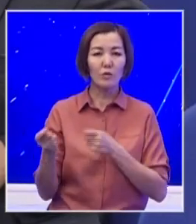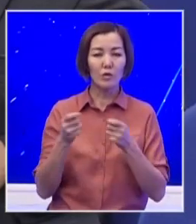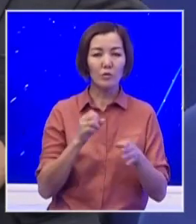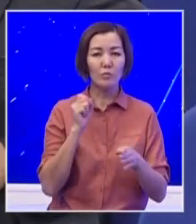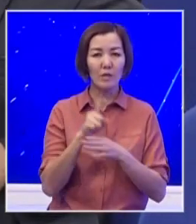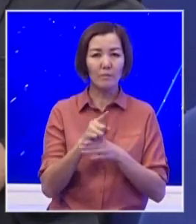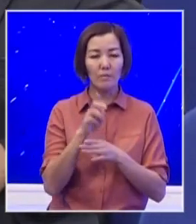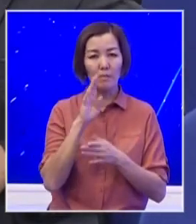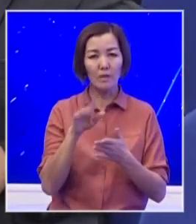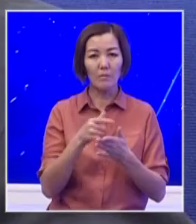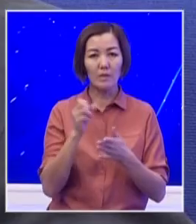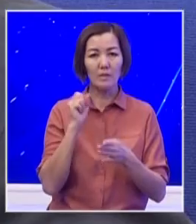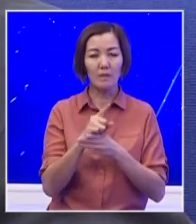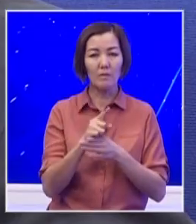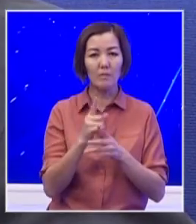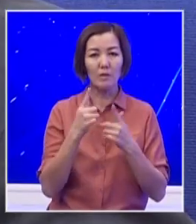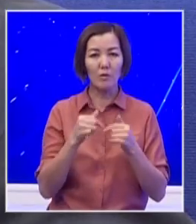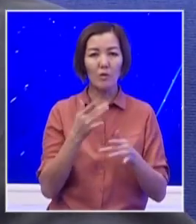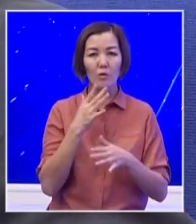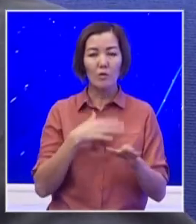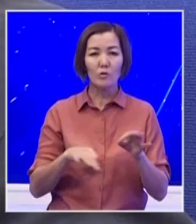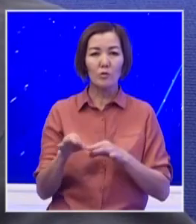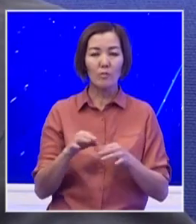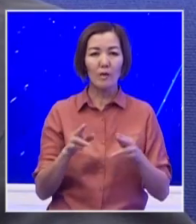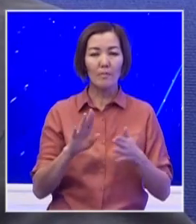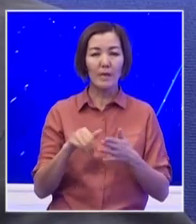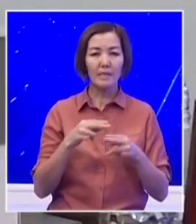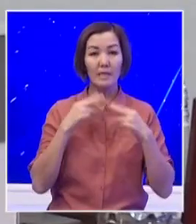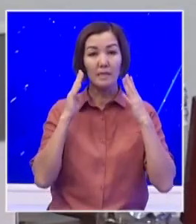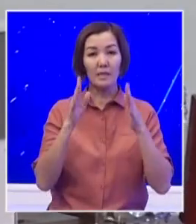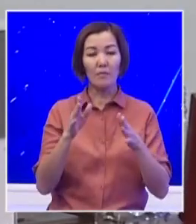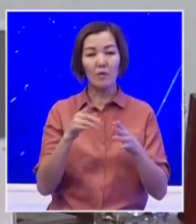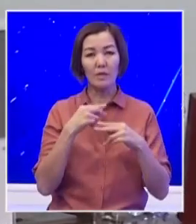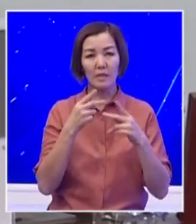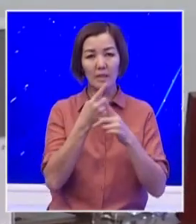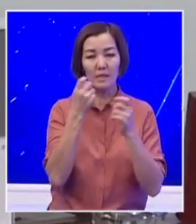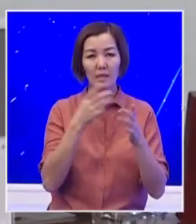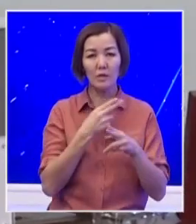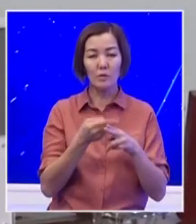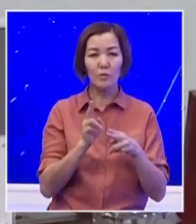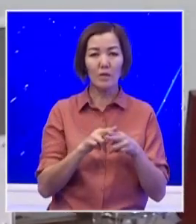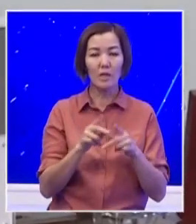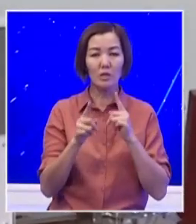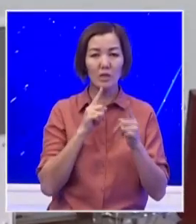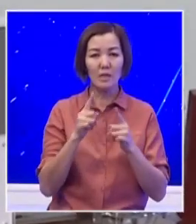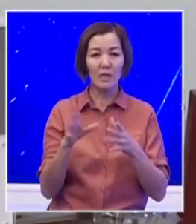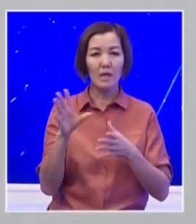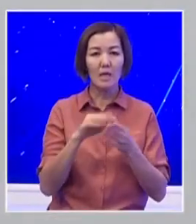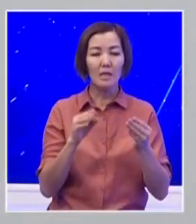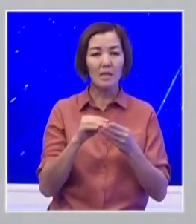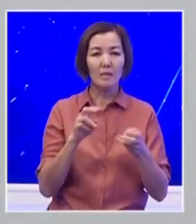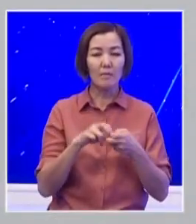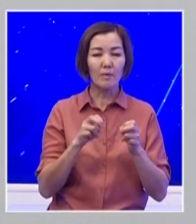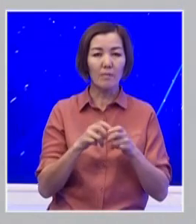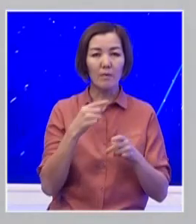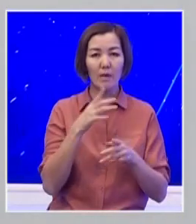тапсырды. Мемлекет басшысының тапсырмасымен құрылған ұлттық жоба басты назарда болатынын ескертті. Сондай-ақ жиында тағы бір өзекті мәселе